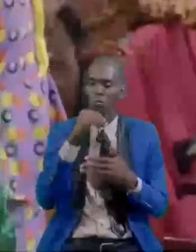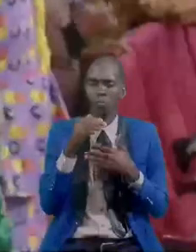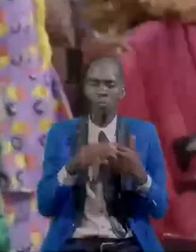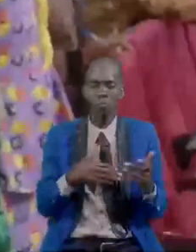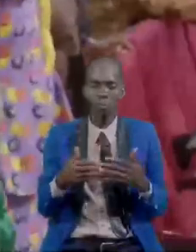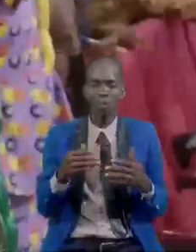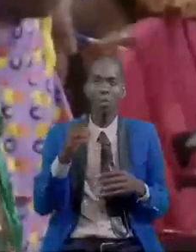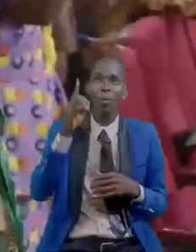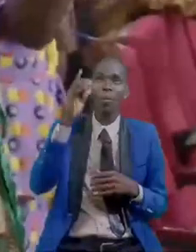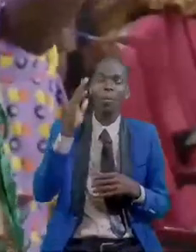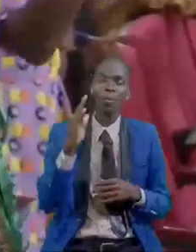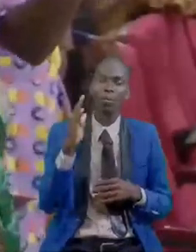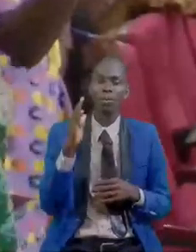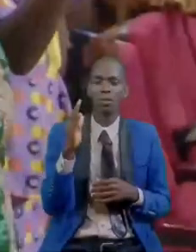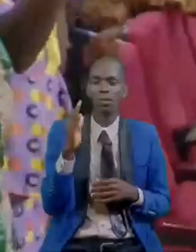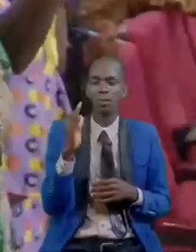Dieu